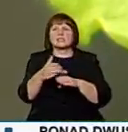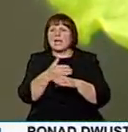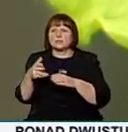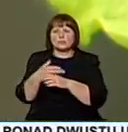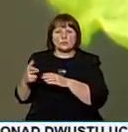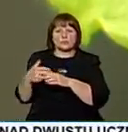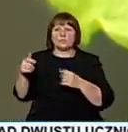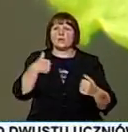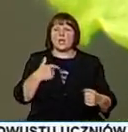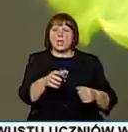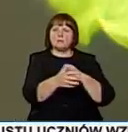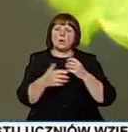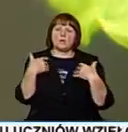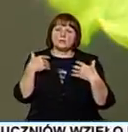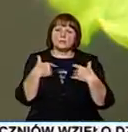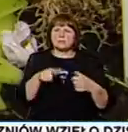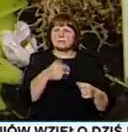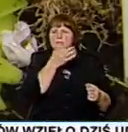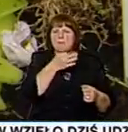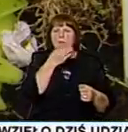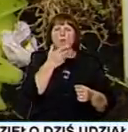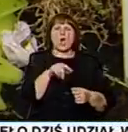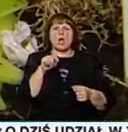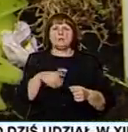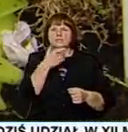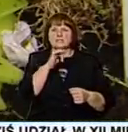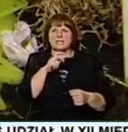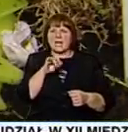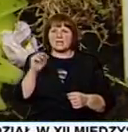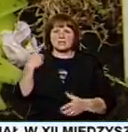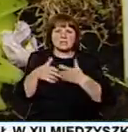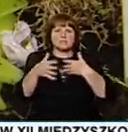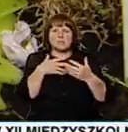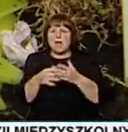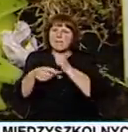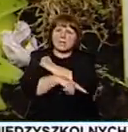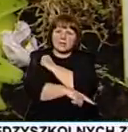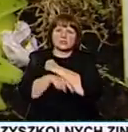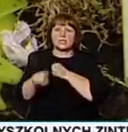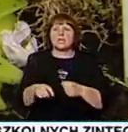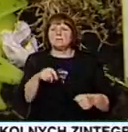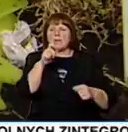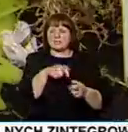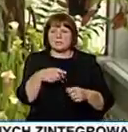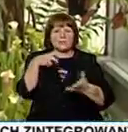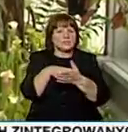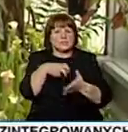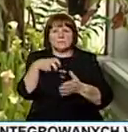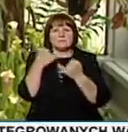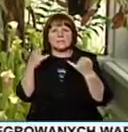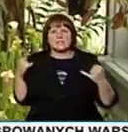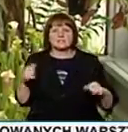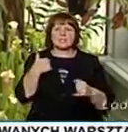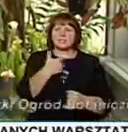w środowiskach bardzo ubogich w składniki mineralne i mają słabe korzenie, posiadają więc cechy niespotykane w królestwie roślin. Nie